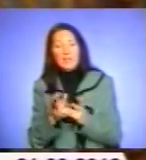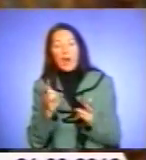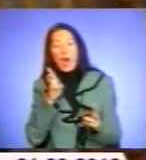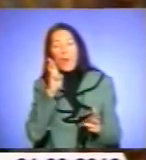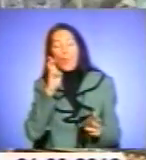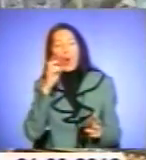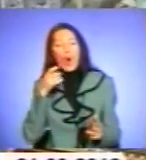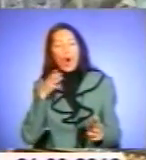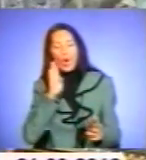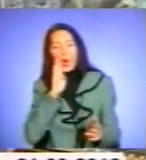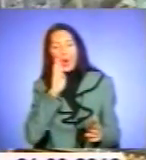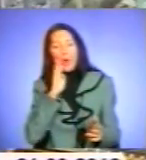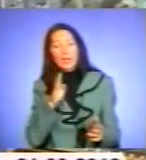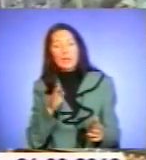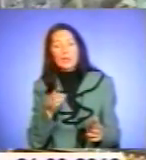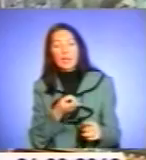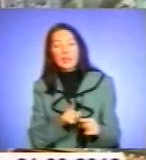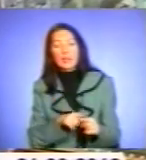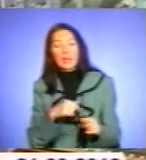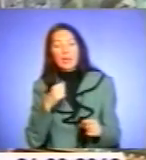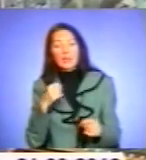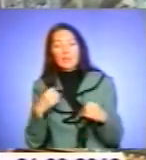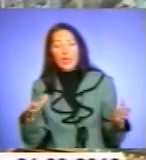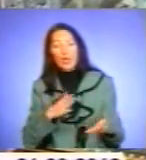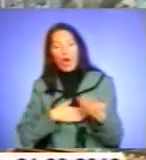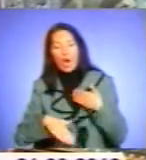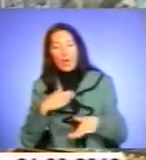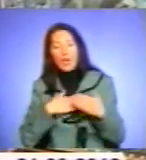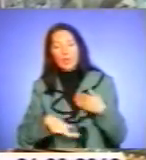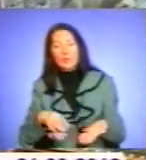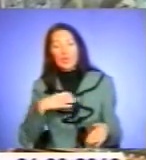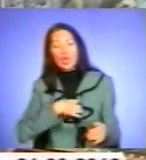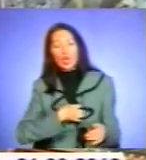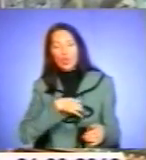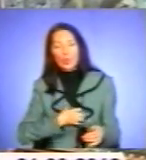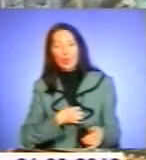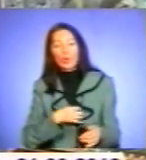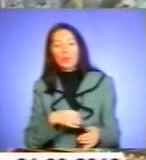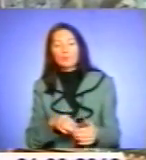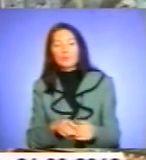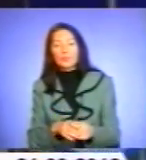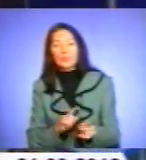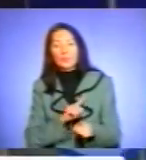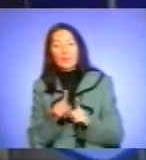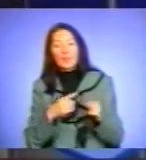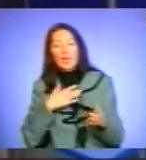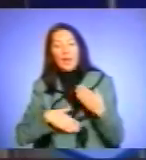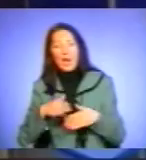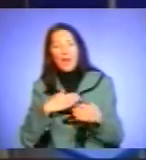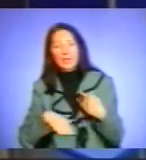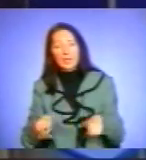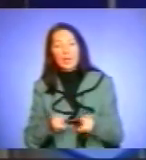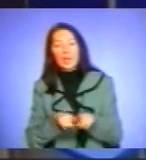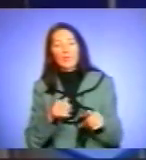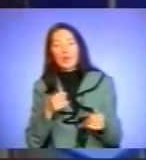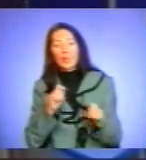радості, тому що Богородицею весь рід людський оповився, і смуток праматері Єви змінився на радість. Таким